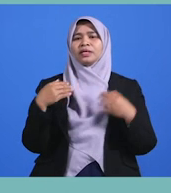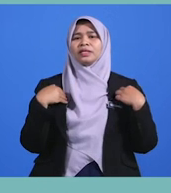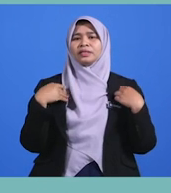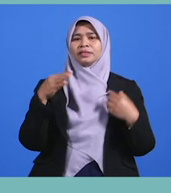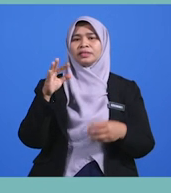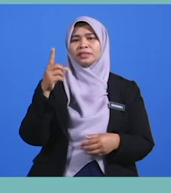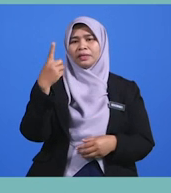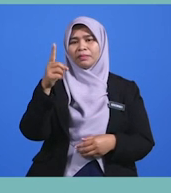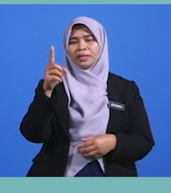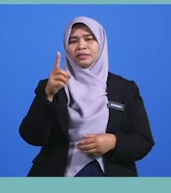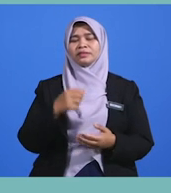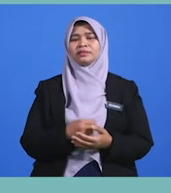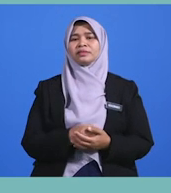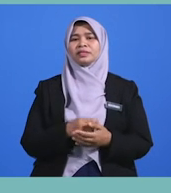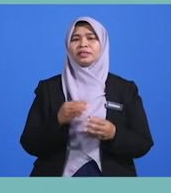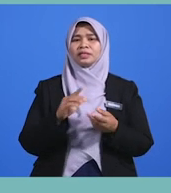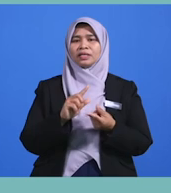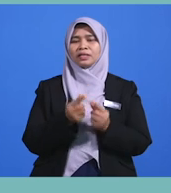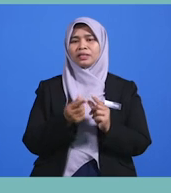mewakili 11 negeri pada ketika itu.